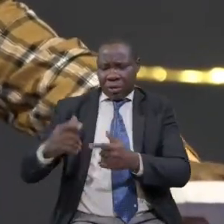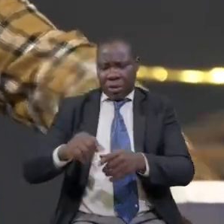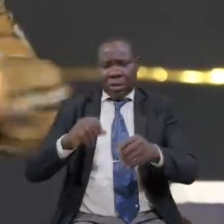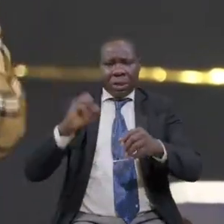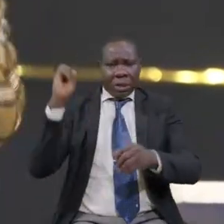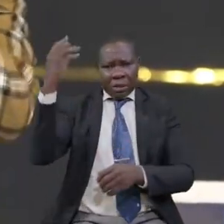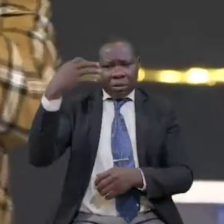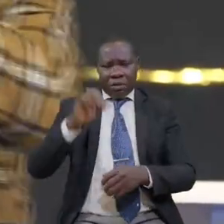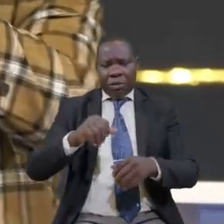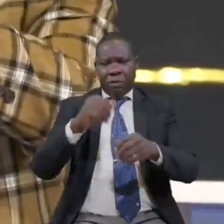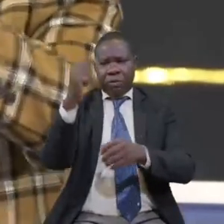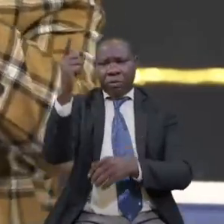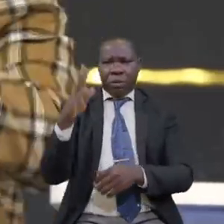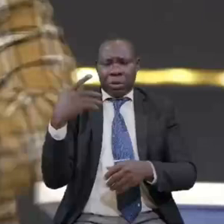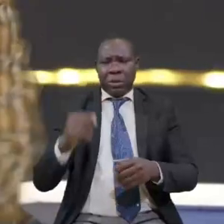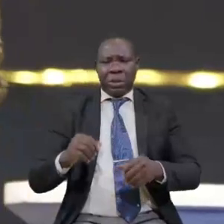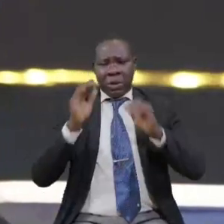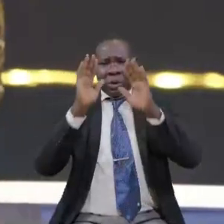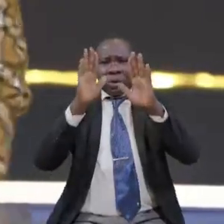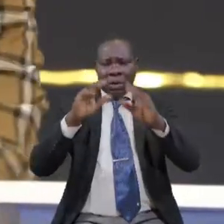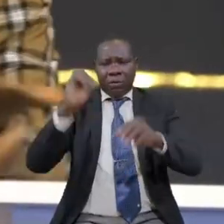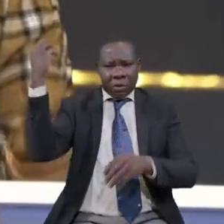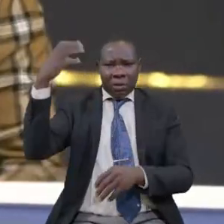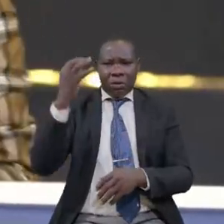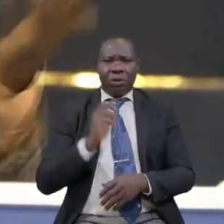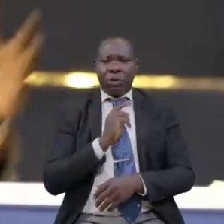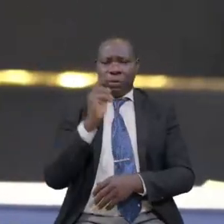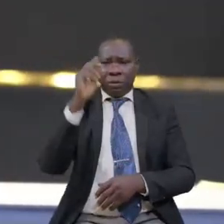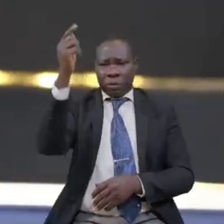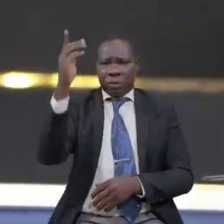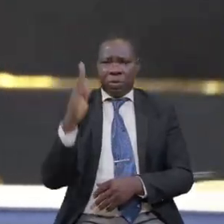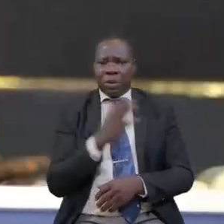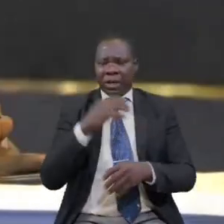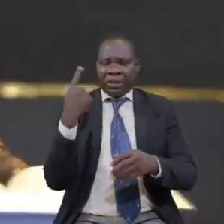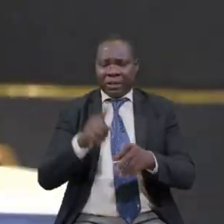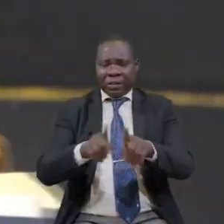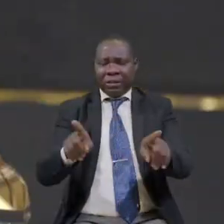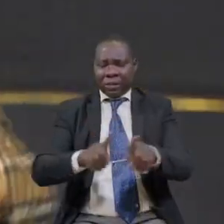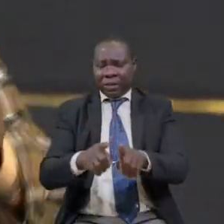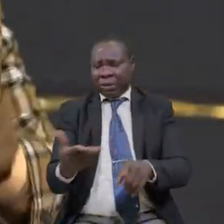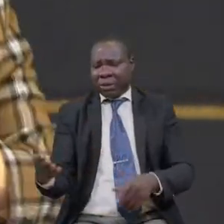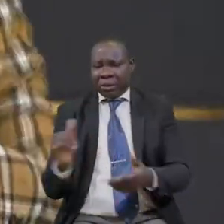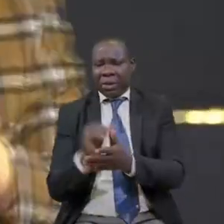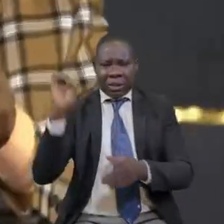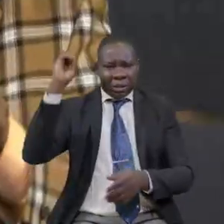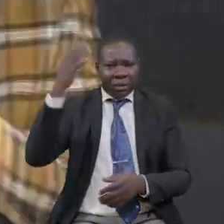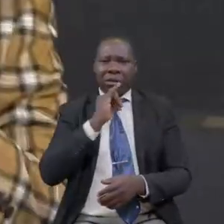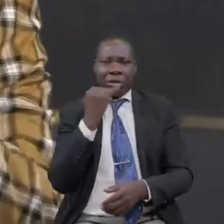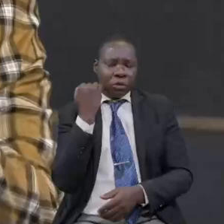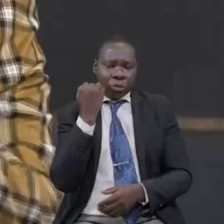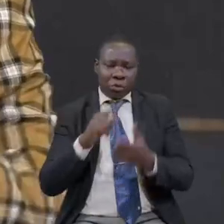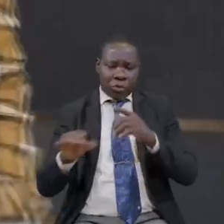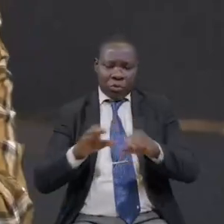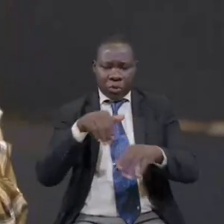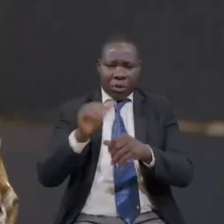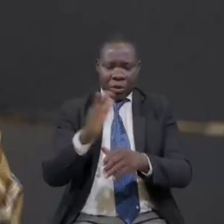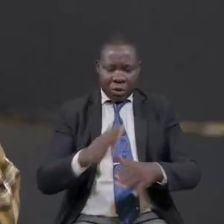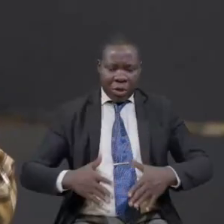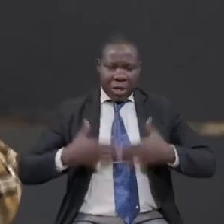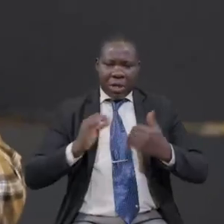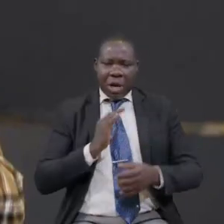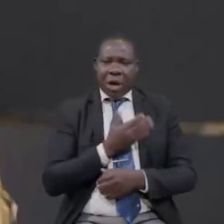Dieu, la grâce abondance de Dieu et les diverses choses que la grâce doit faire dans votre vie. Notre Dieu